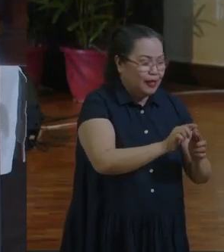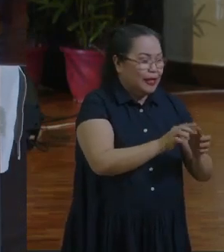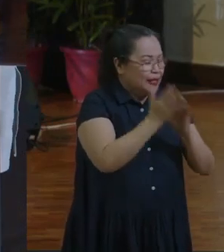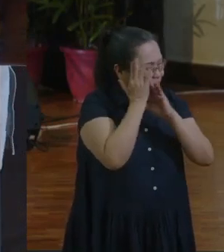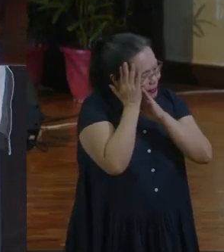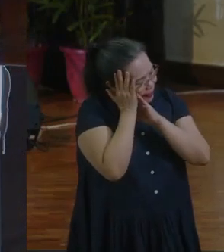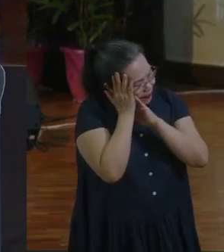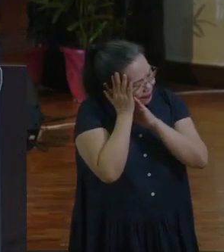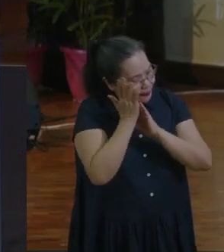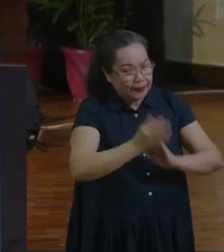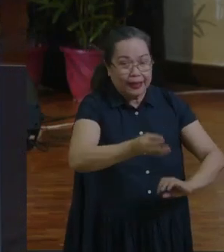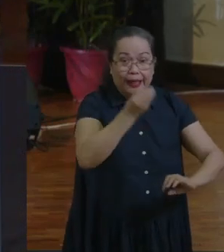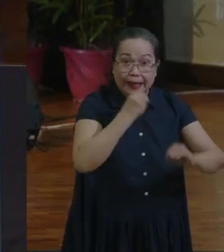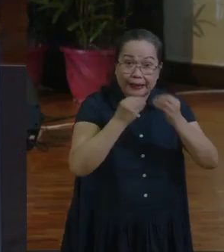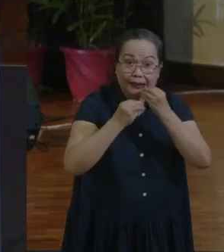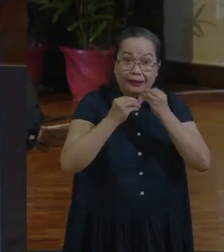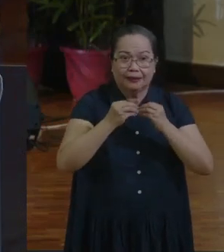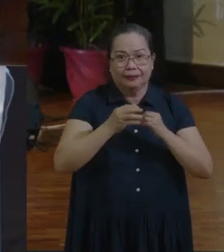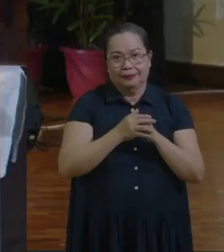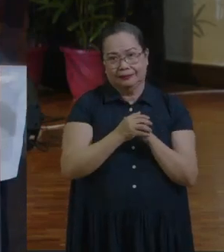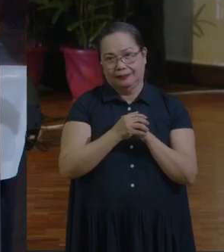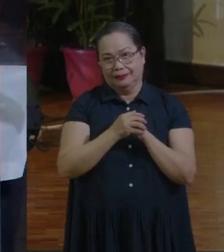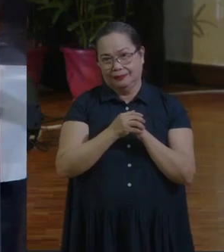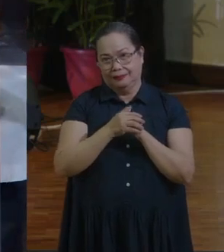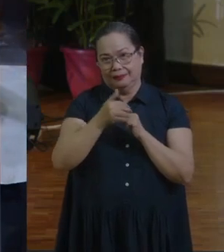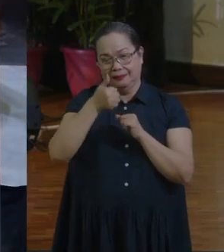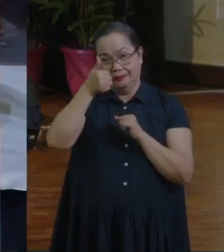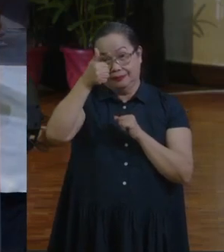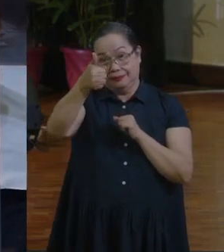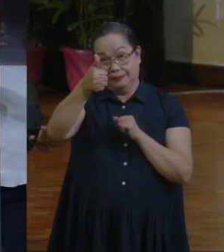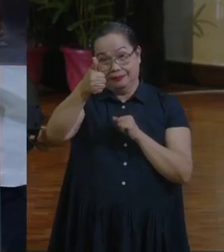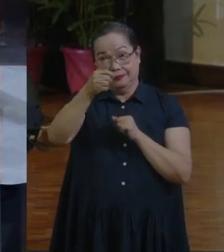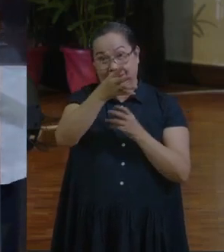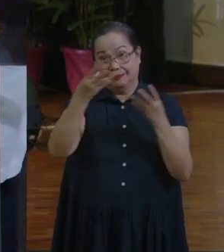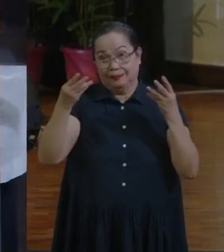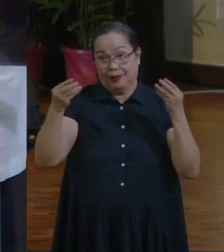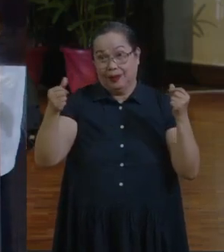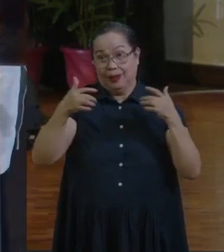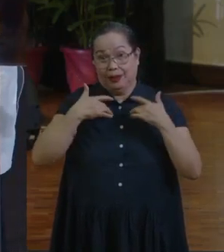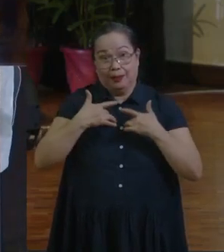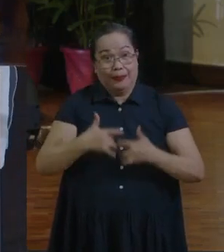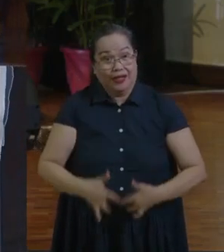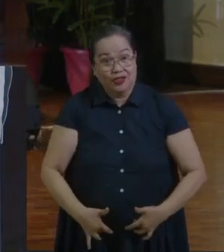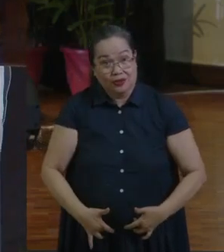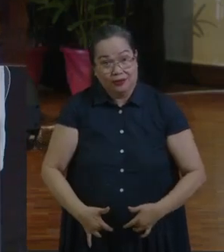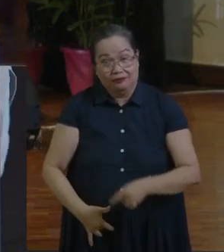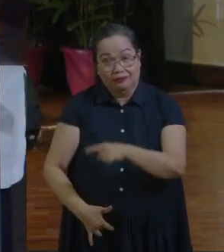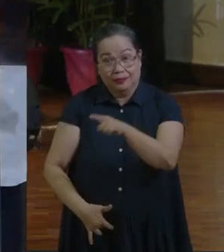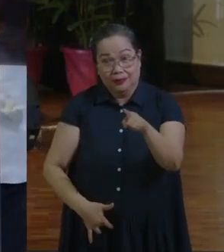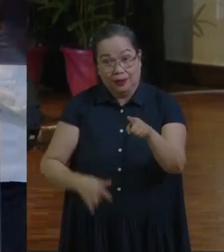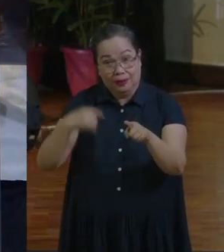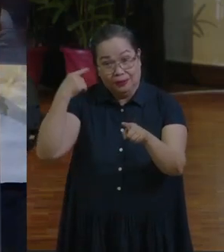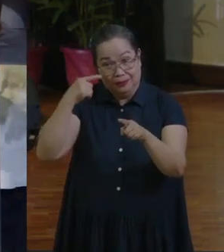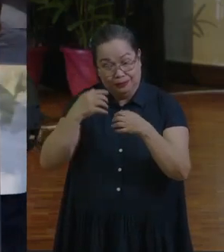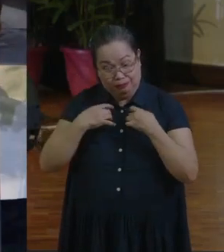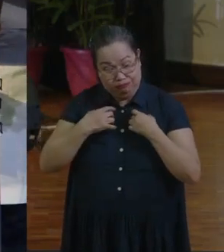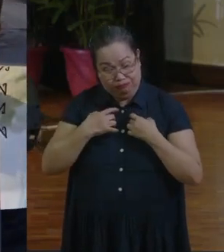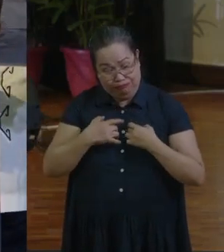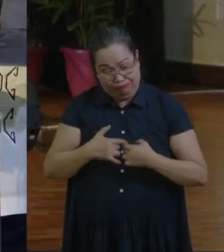Kaya yung kain at tulog, napakagandang cure po yan sa depression. So kung kayo po